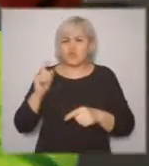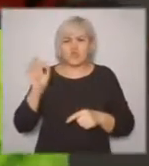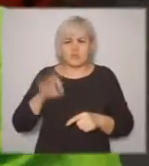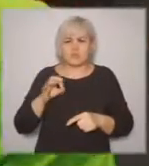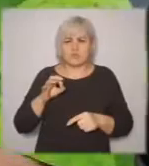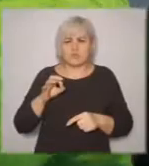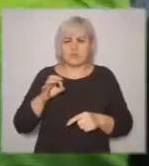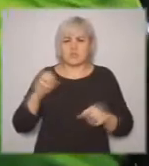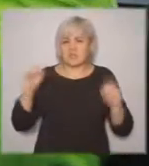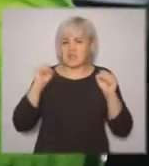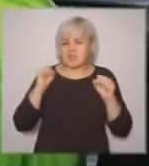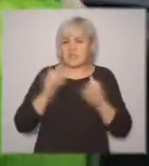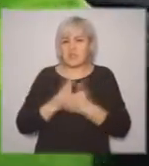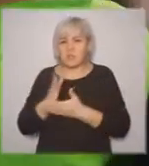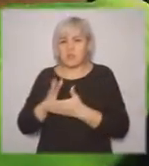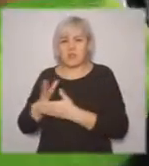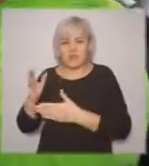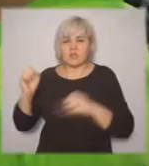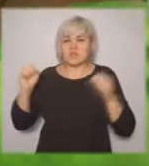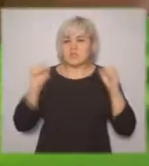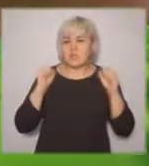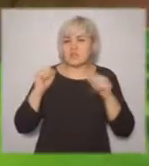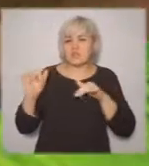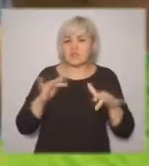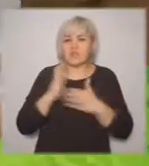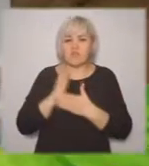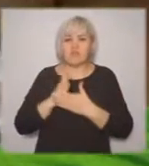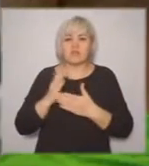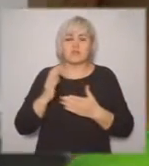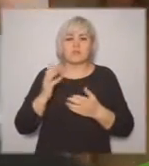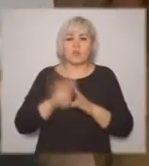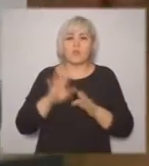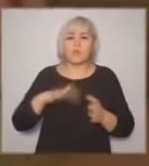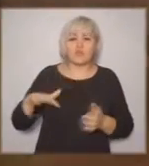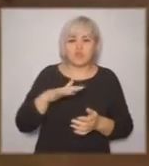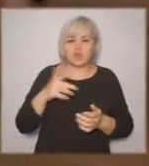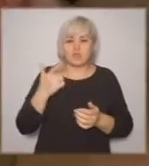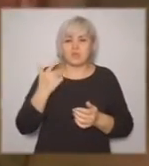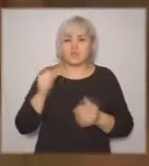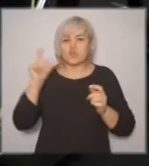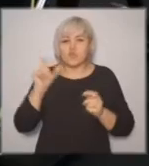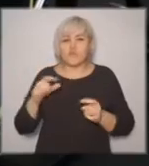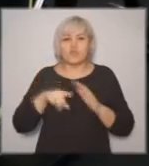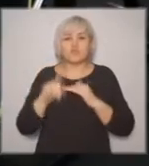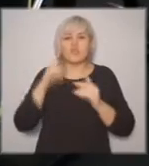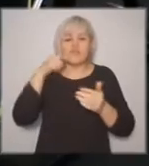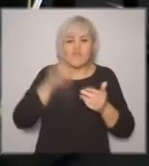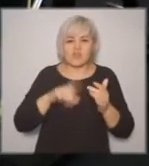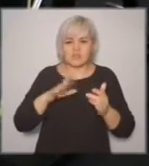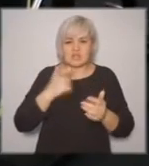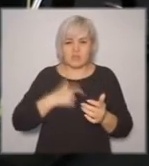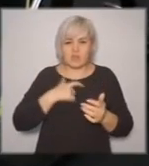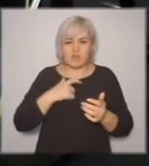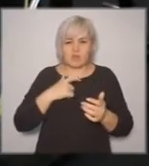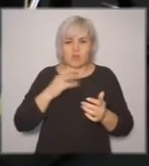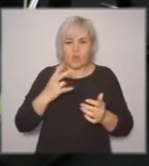стартовой площадкой, где человек начинает верить в себя, он